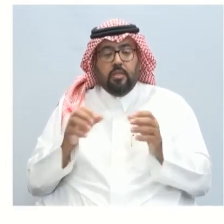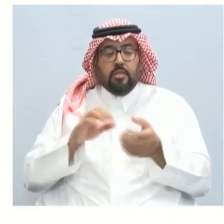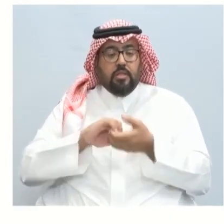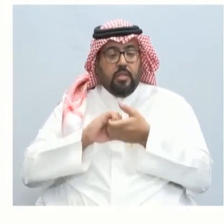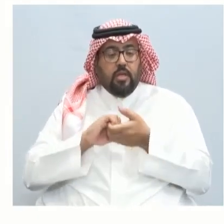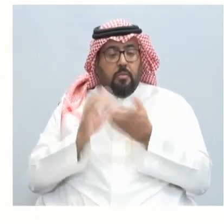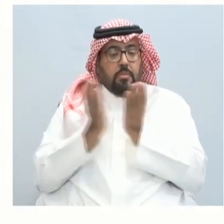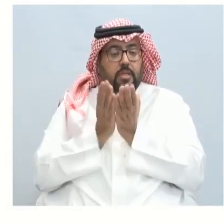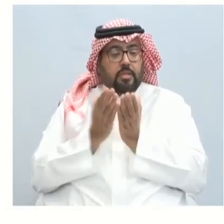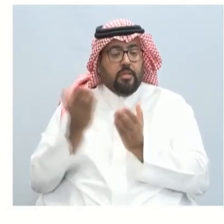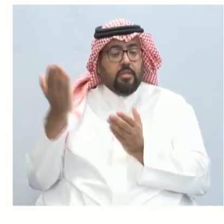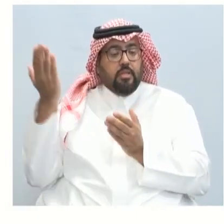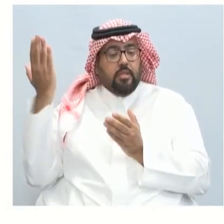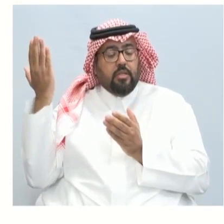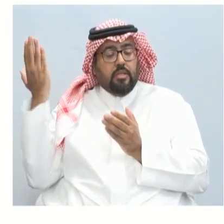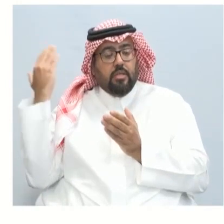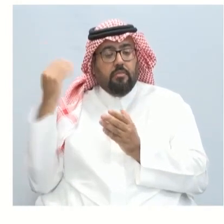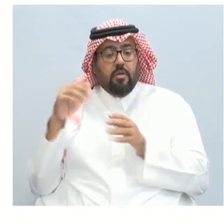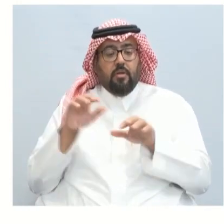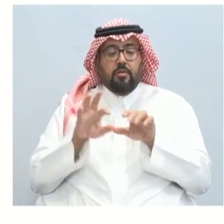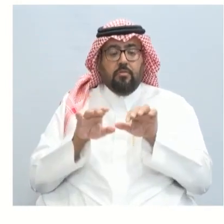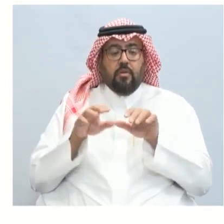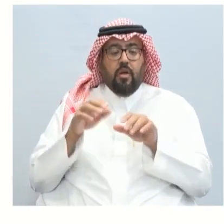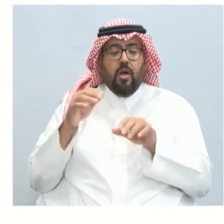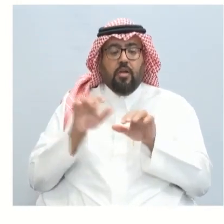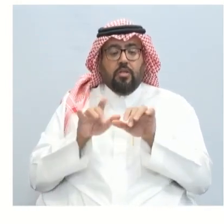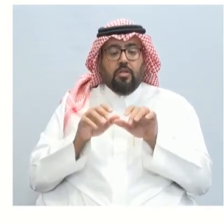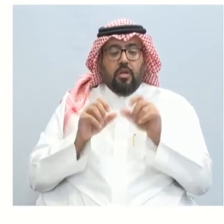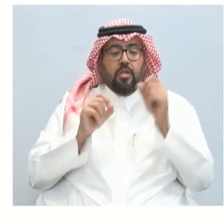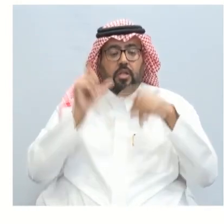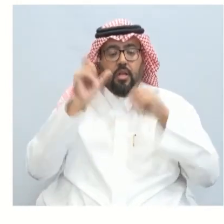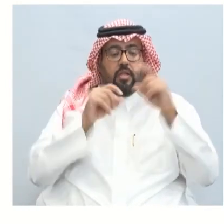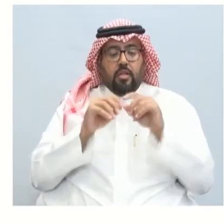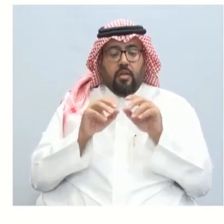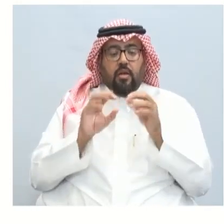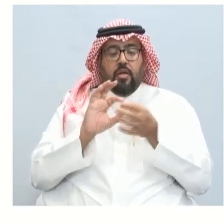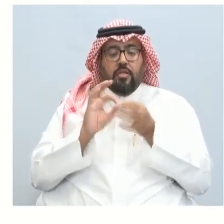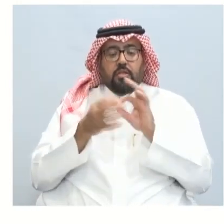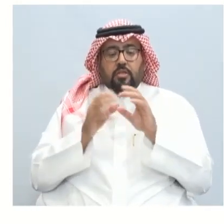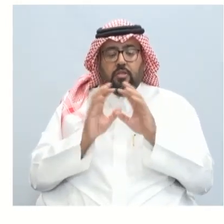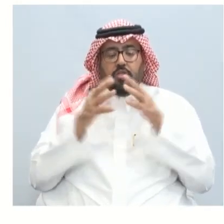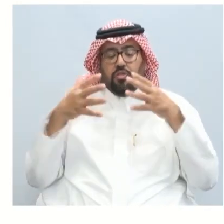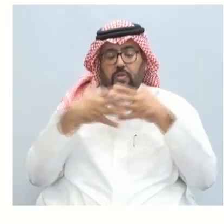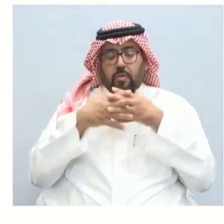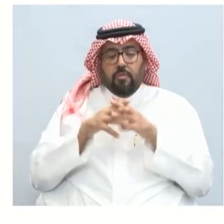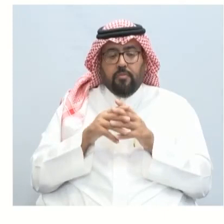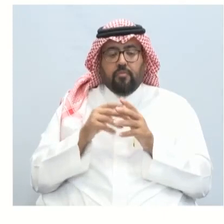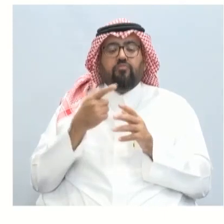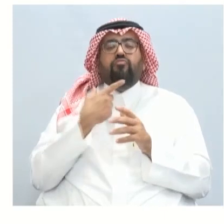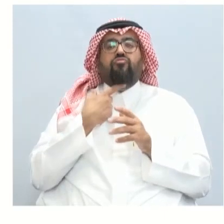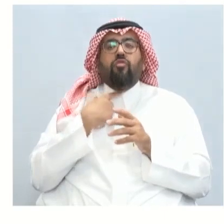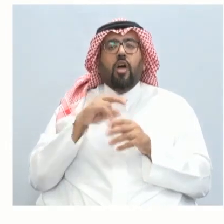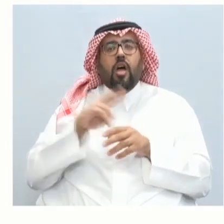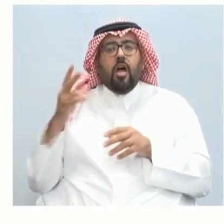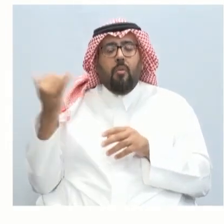السابقه ممتازين تصفح مواقع التواصل الاجتماعي في حال الاحتياج له ولكن يكون غير